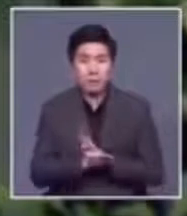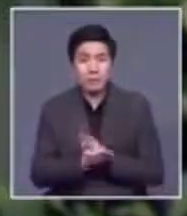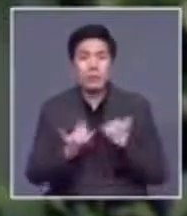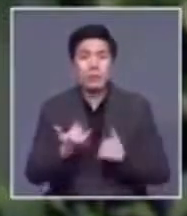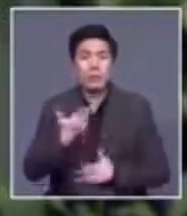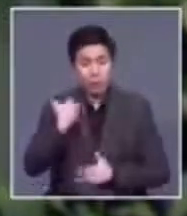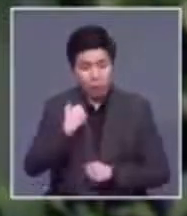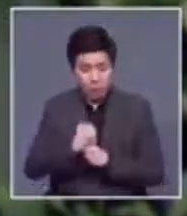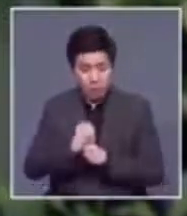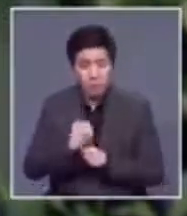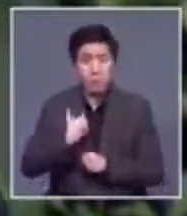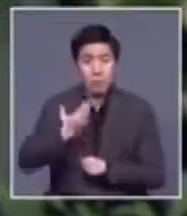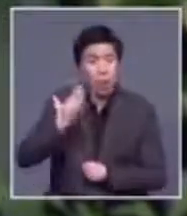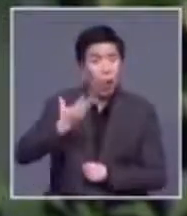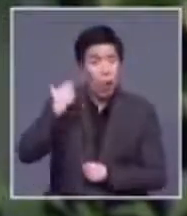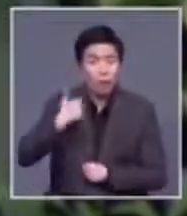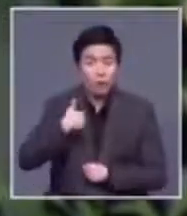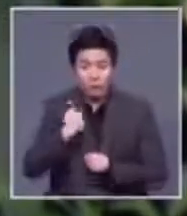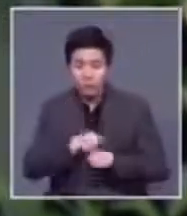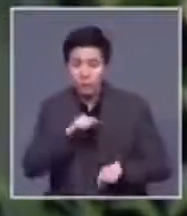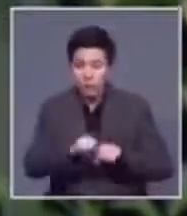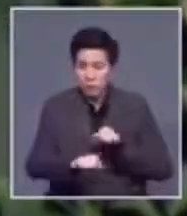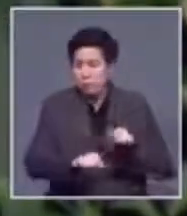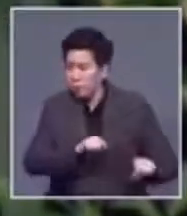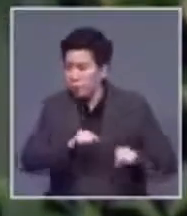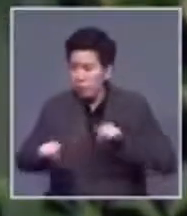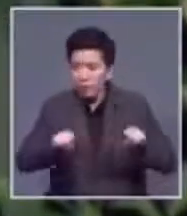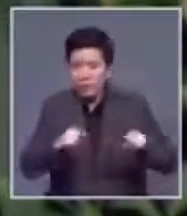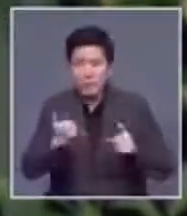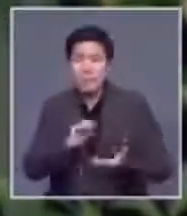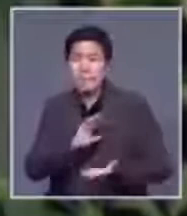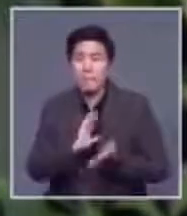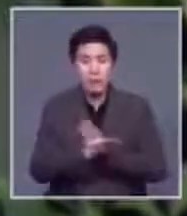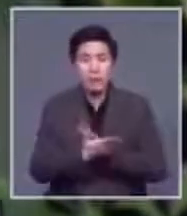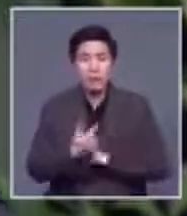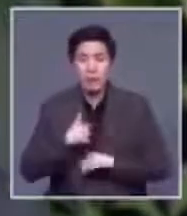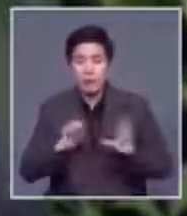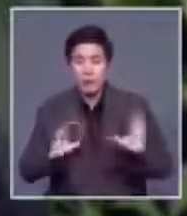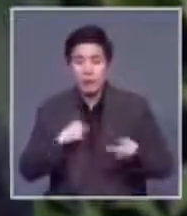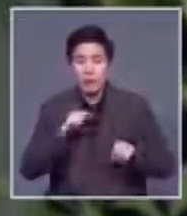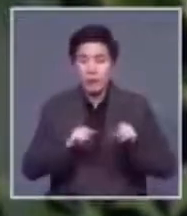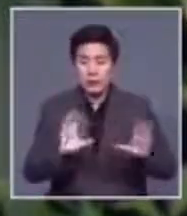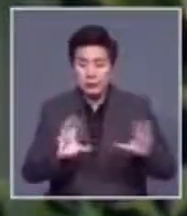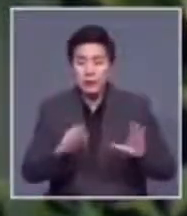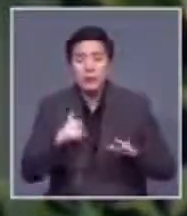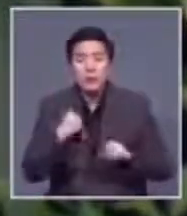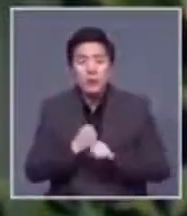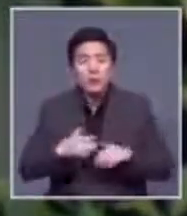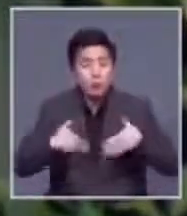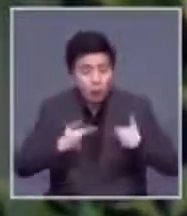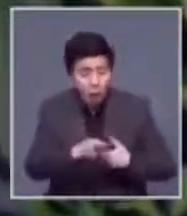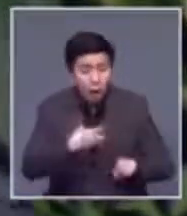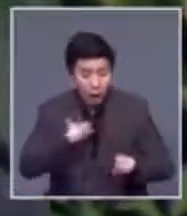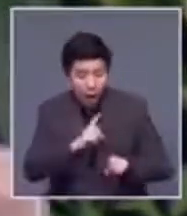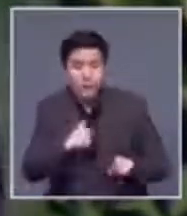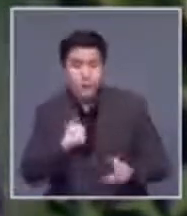าที่มีคนอำนวยการสั่งการไปกำกับวันนี้เราเปลี่ยนบทบาทมาเป็นผู้อำนวยการความสะดวกสนับสนุนและพี่น้อง